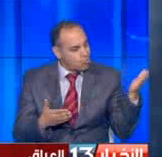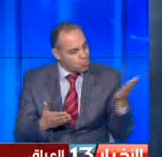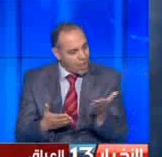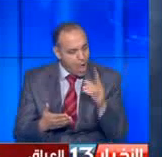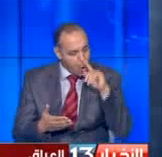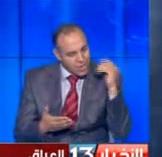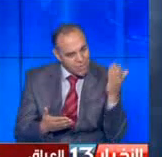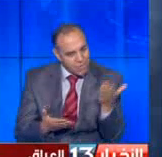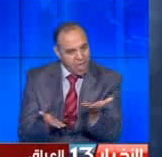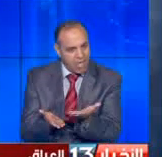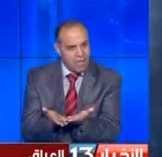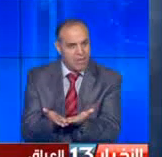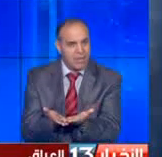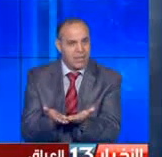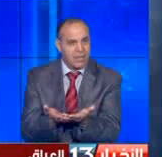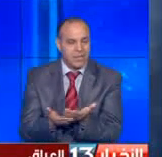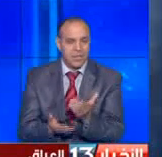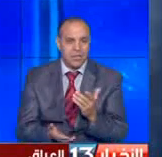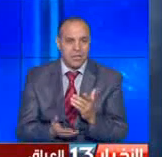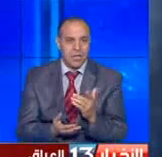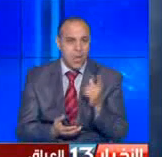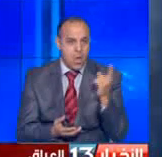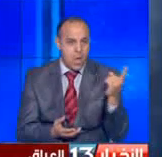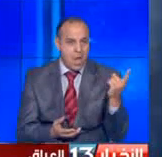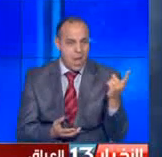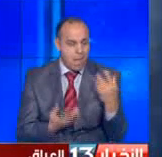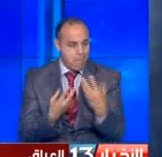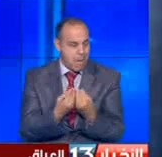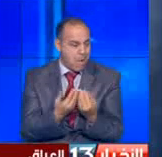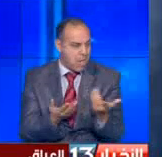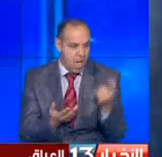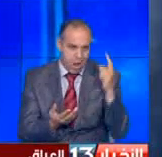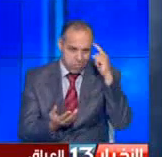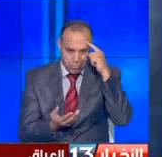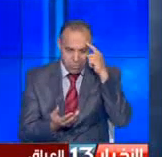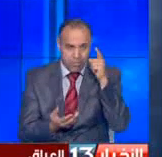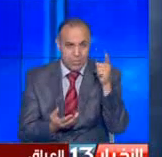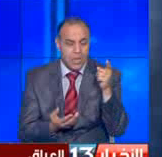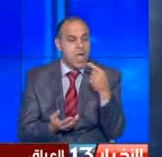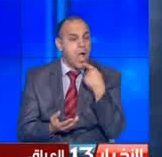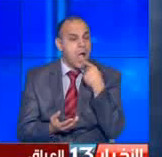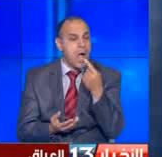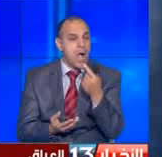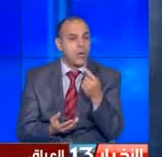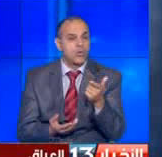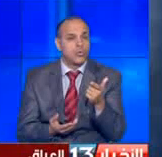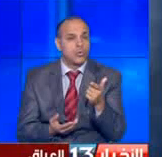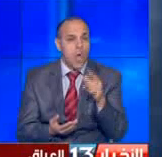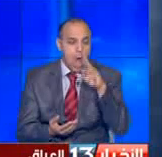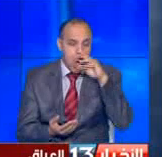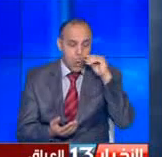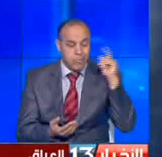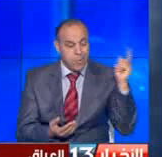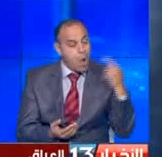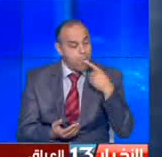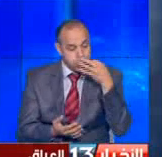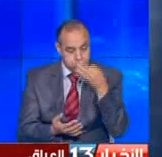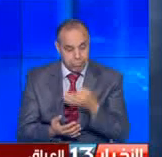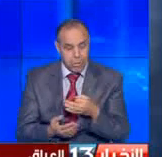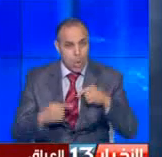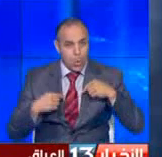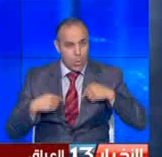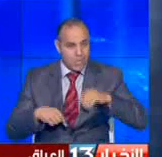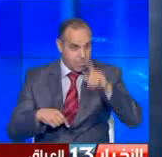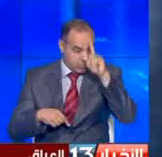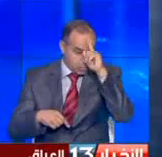وابنائهم من المرضى انتو احنا الان على الارض من جهته توعد اقليم كردستان الحكومه